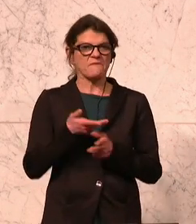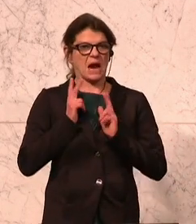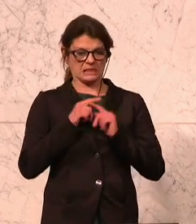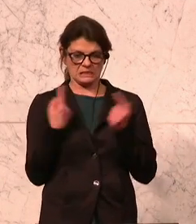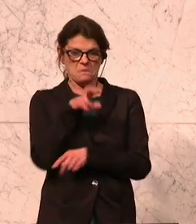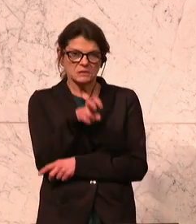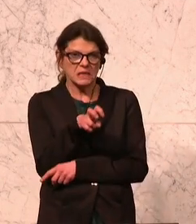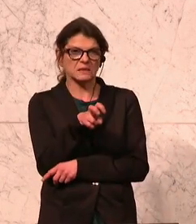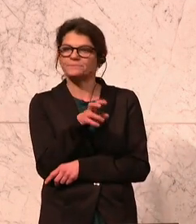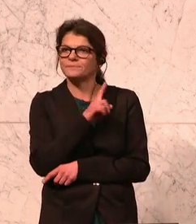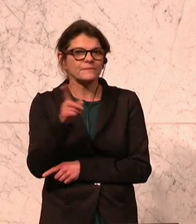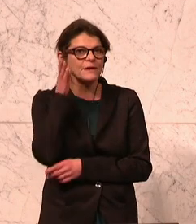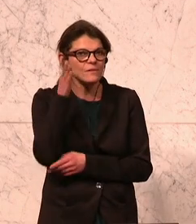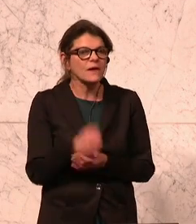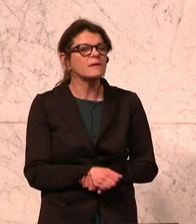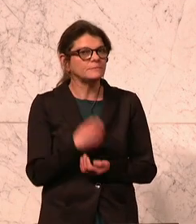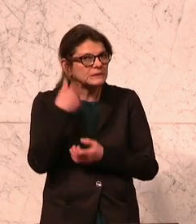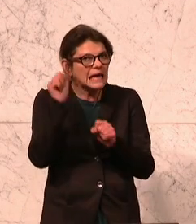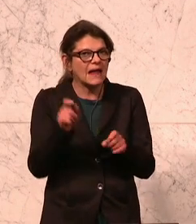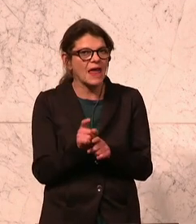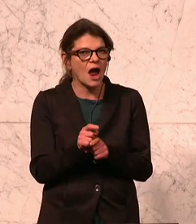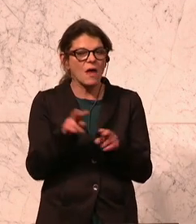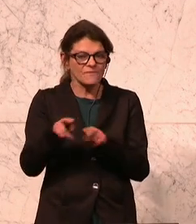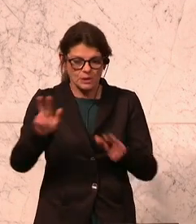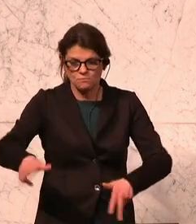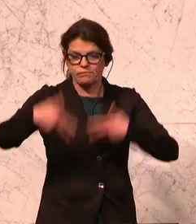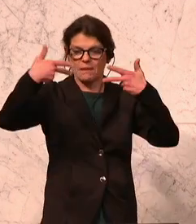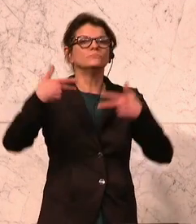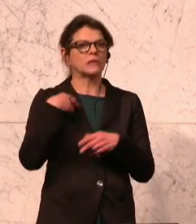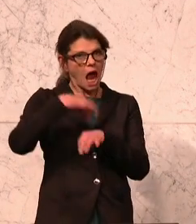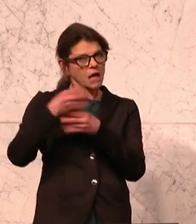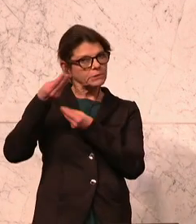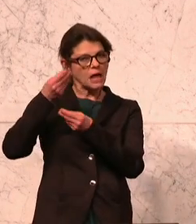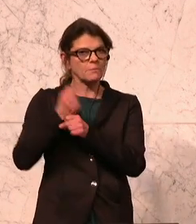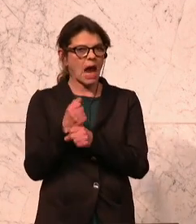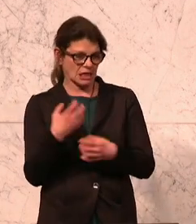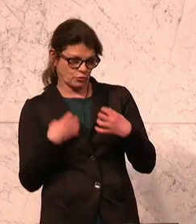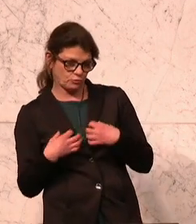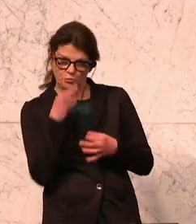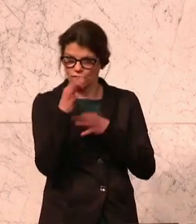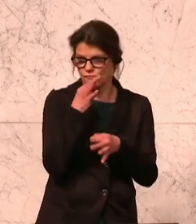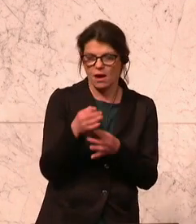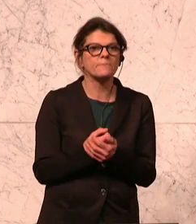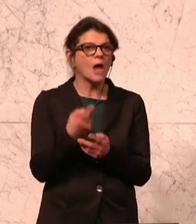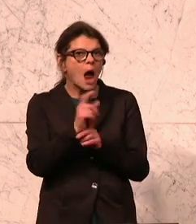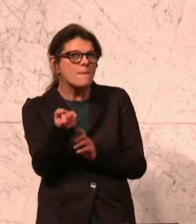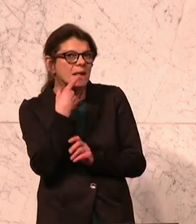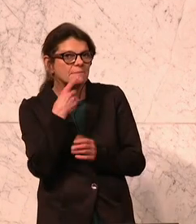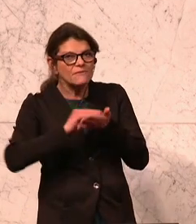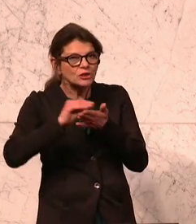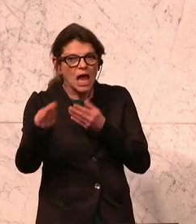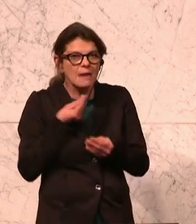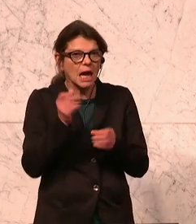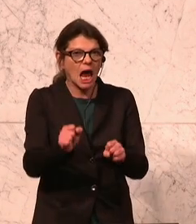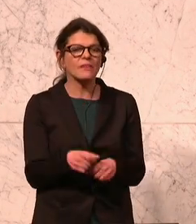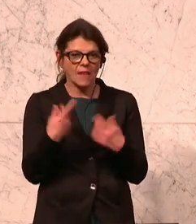setzen, denn künftig kann man sich per Videoanruf ärztlich beraten lassen, Symptome abklären oder ein Medikament verschrieben bekommen, das